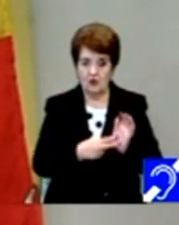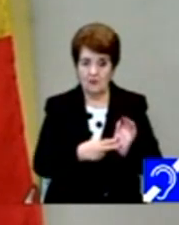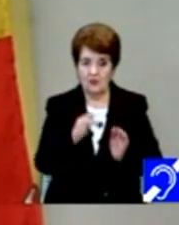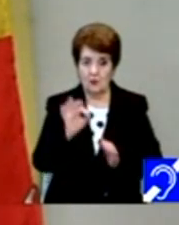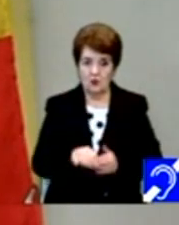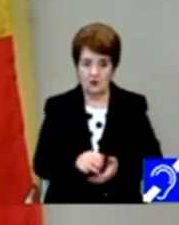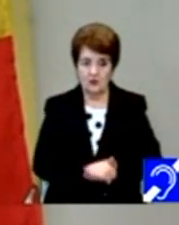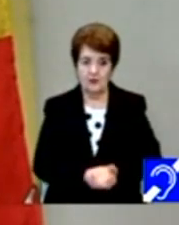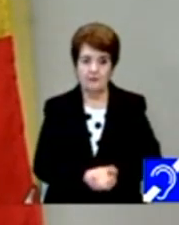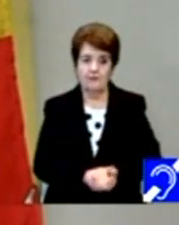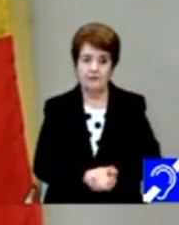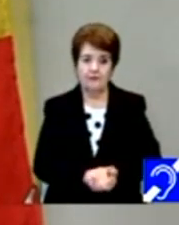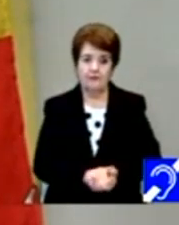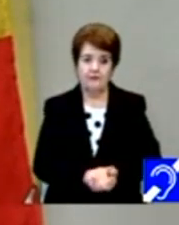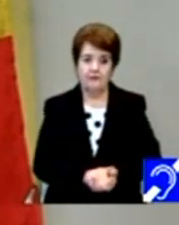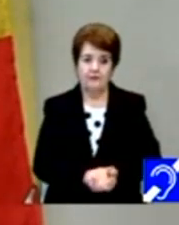35,7%.